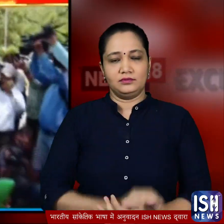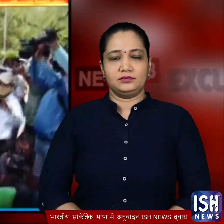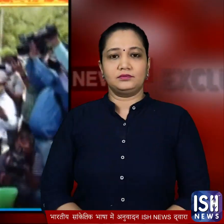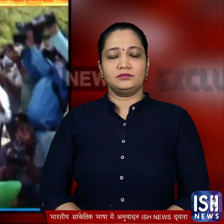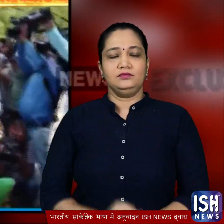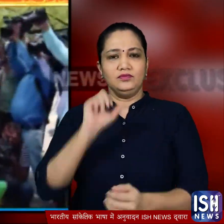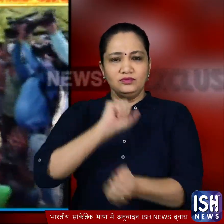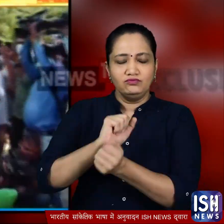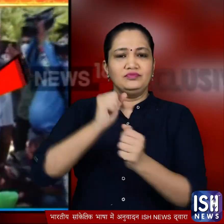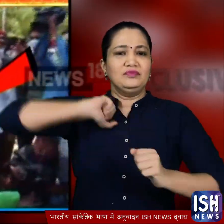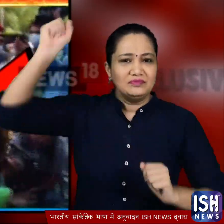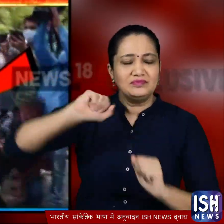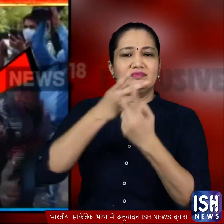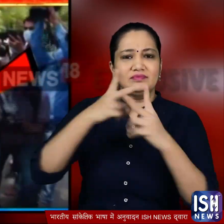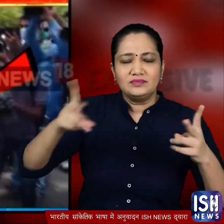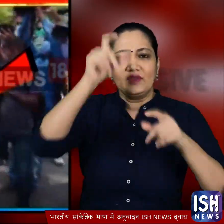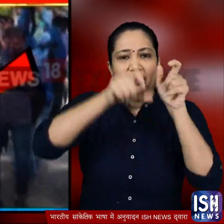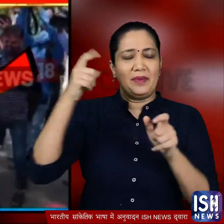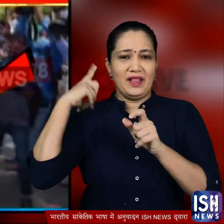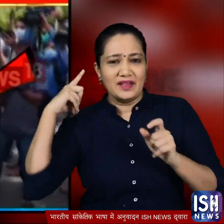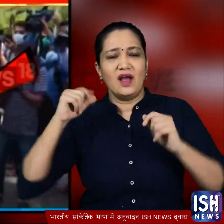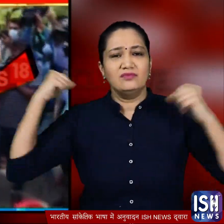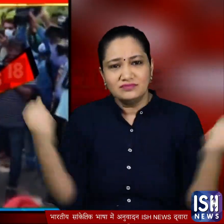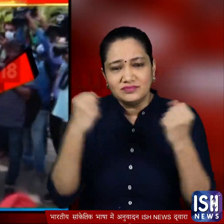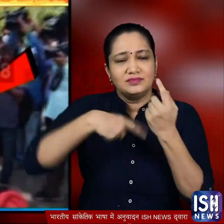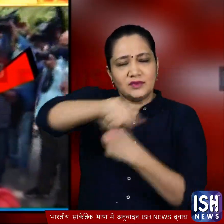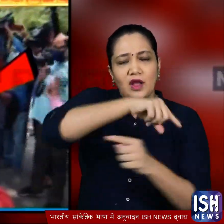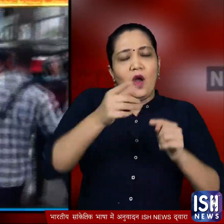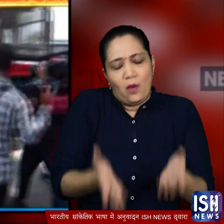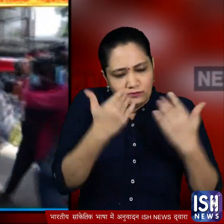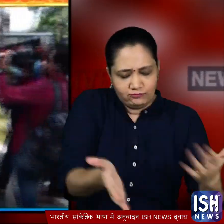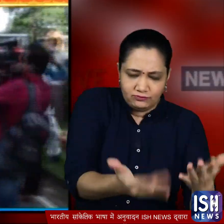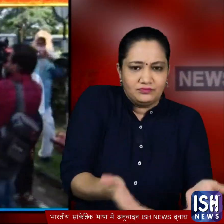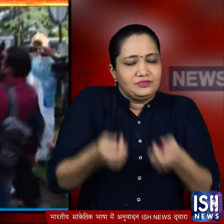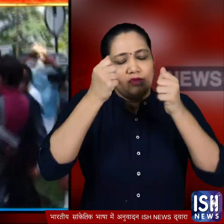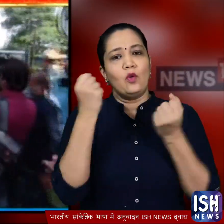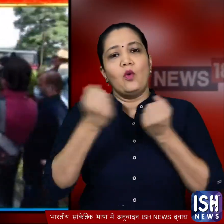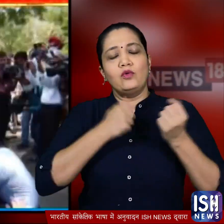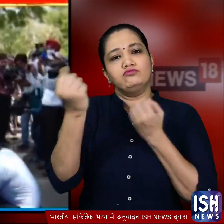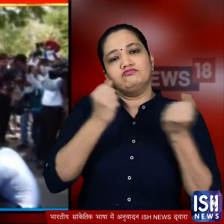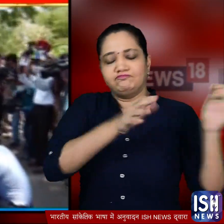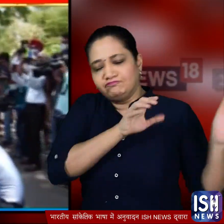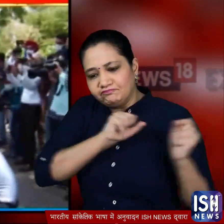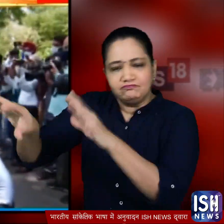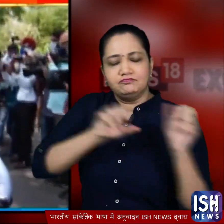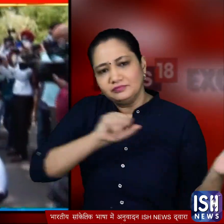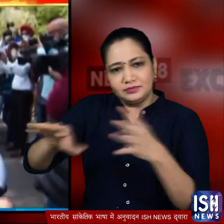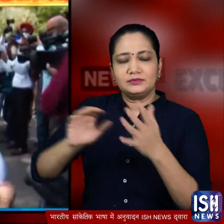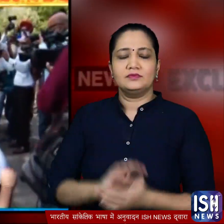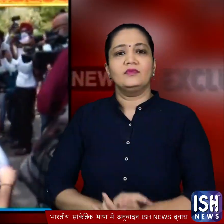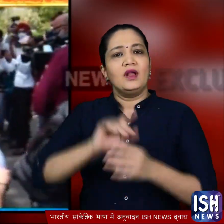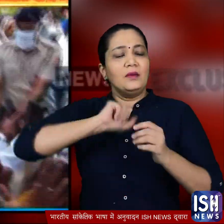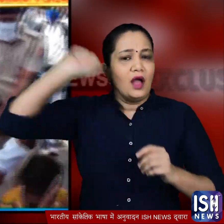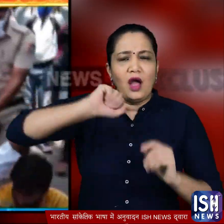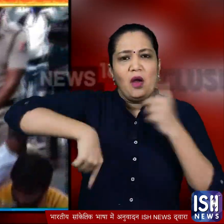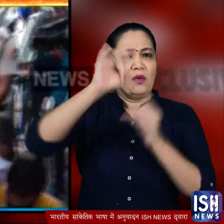पुलिस ने वहां धरना दे रहे आम आदमी पार्टी नेताओं और कार्यकर्ताओं को एक एक कर उठाया और अपनी गाड़ी में ले जाकर बिठा दिया। लेकिन इस कार्रवाई से प्रदर्शनकारी